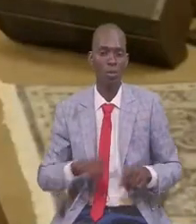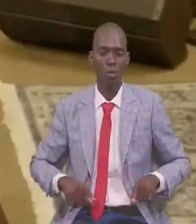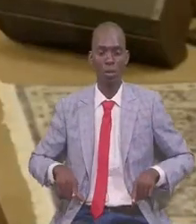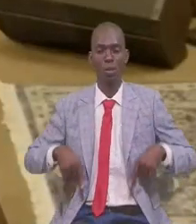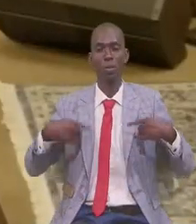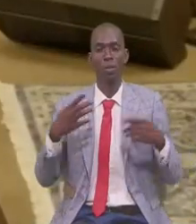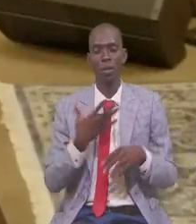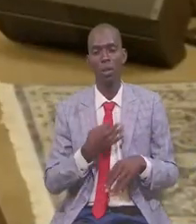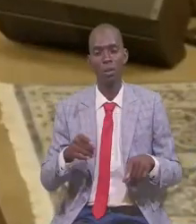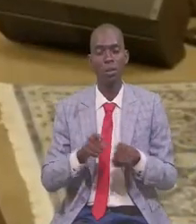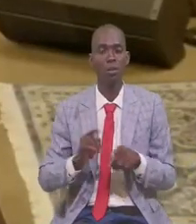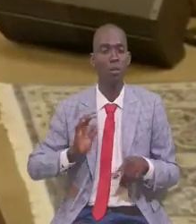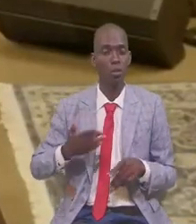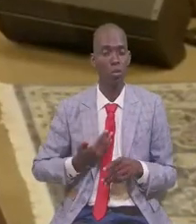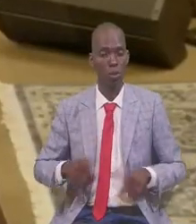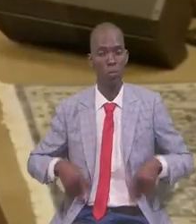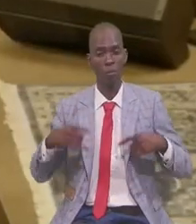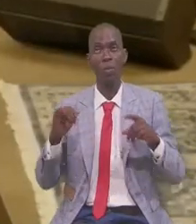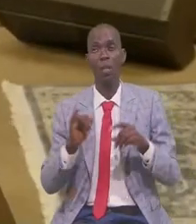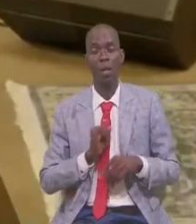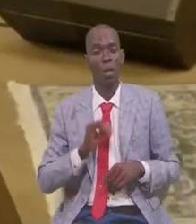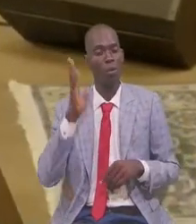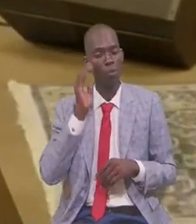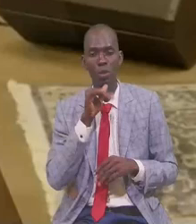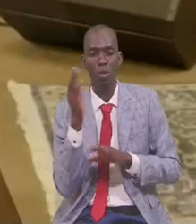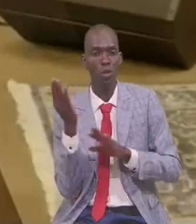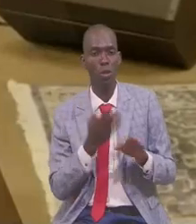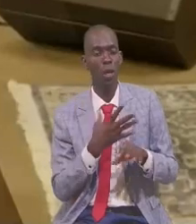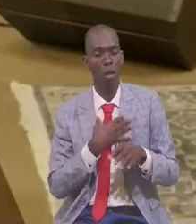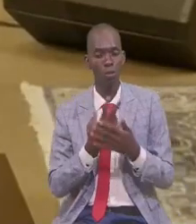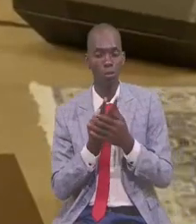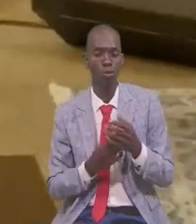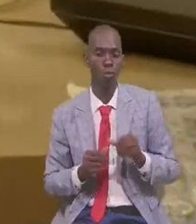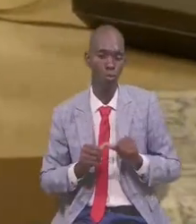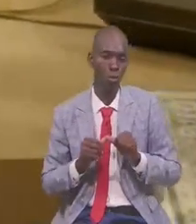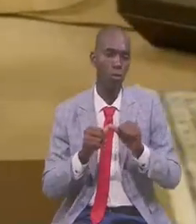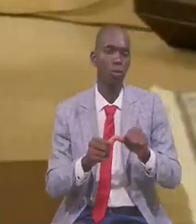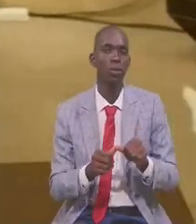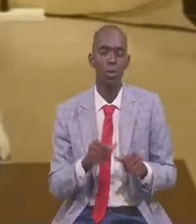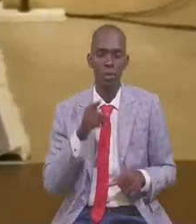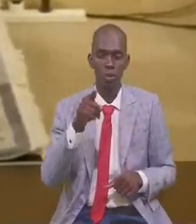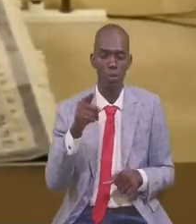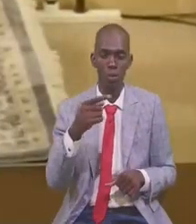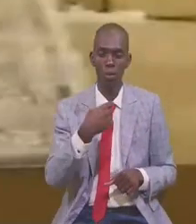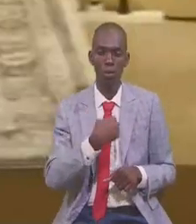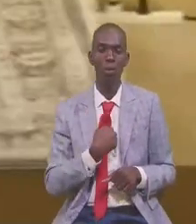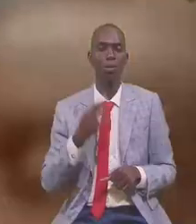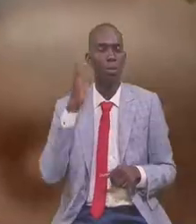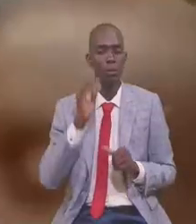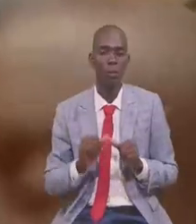te quitterai point. Et ils poursuivirent. Vous et moi, nous allons